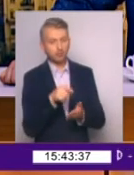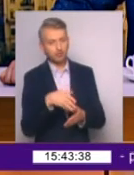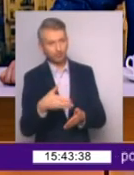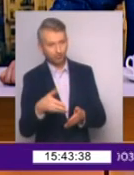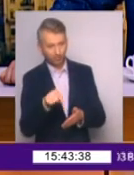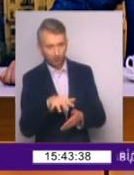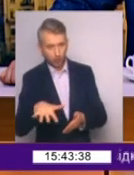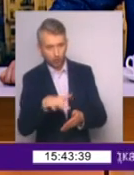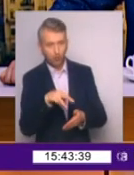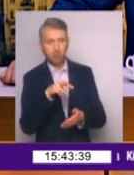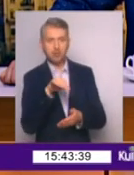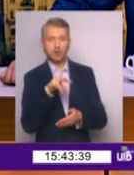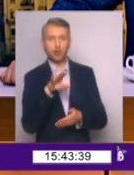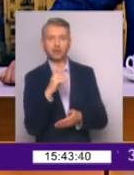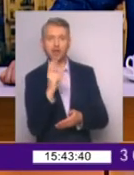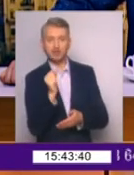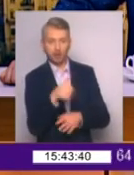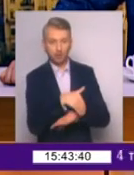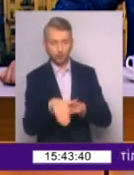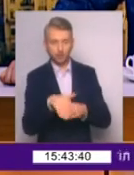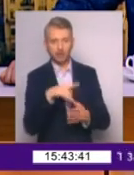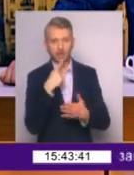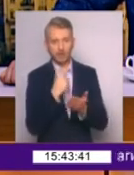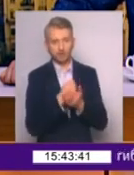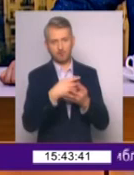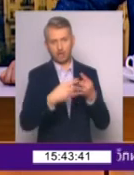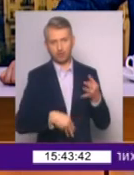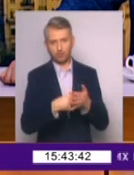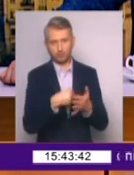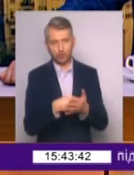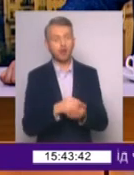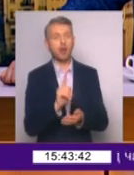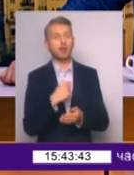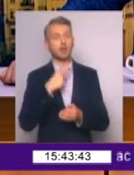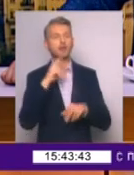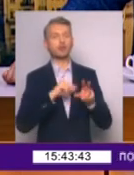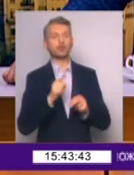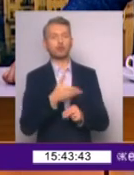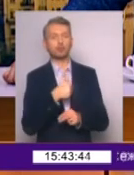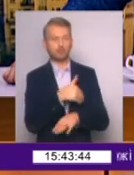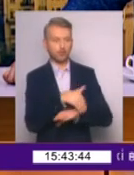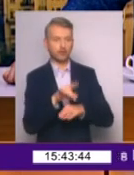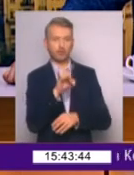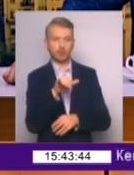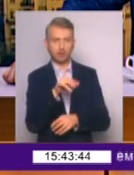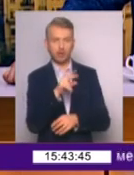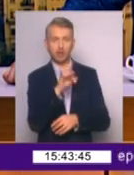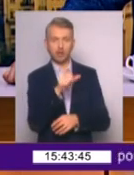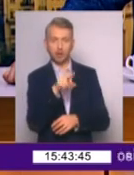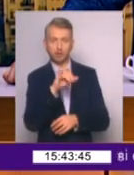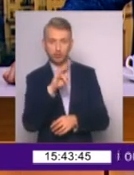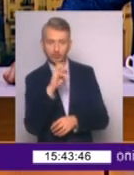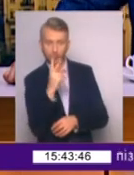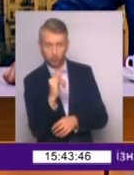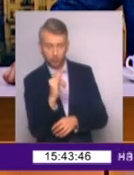вже в бюджеті затверджена в переліку. Угу. Але я надію, що ми все-таки Радунську також закінчимо